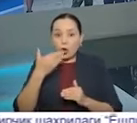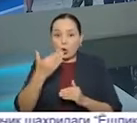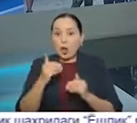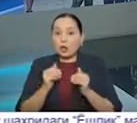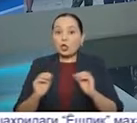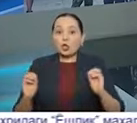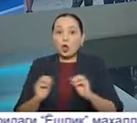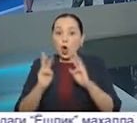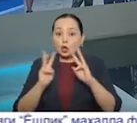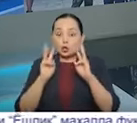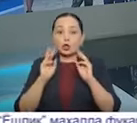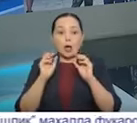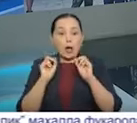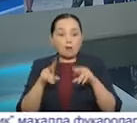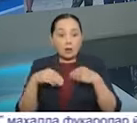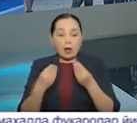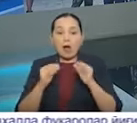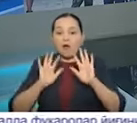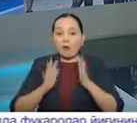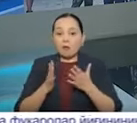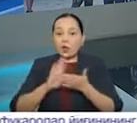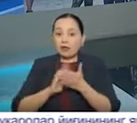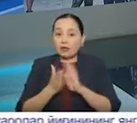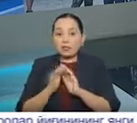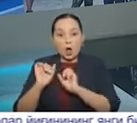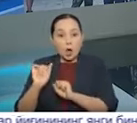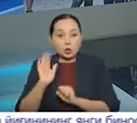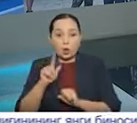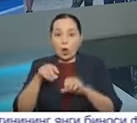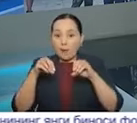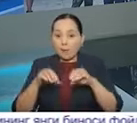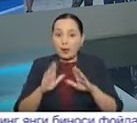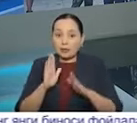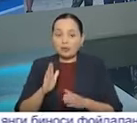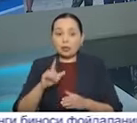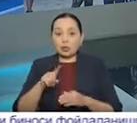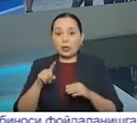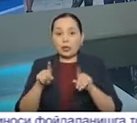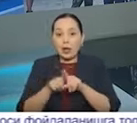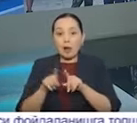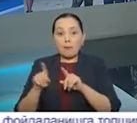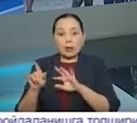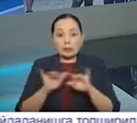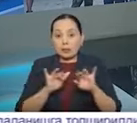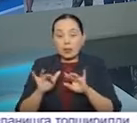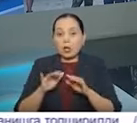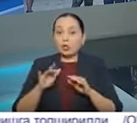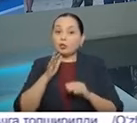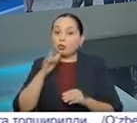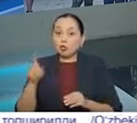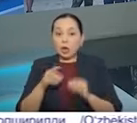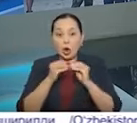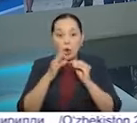yong'in chiqish xavfini oshiradi. Favqulodda vaziyatlarni oldini olish va ularni bartaraf etish bo'yicha hukumat komissiyasining bayoniga asosan, joriy